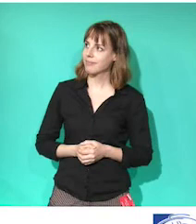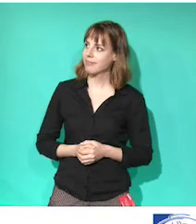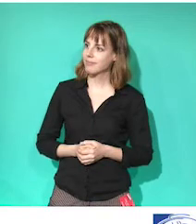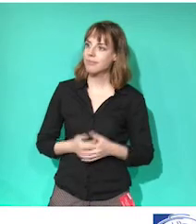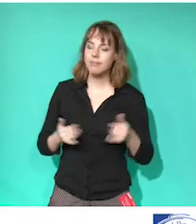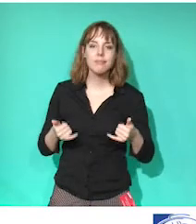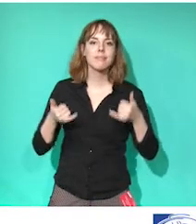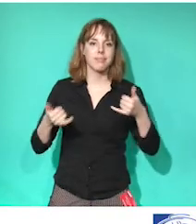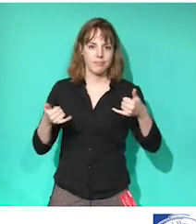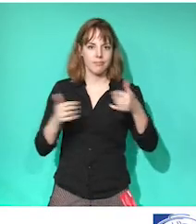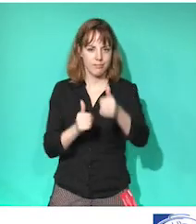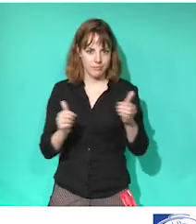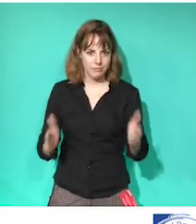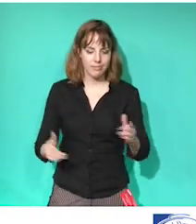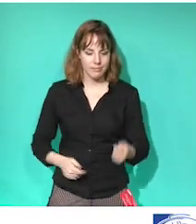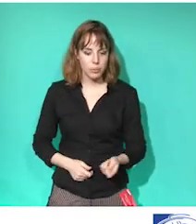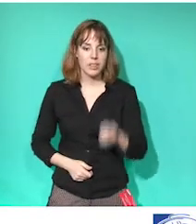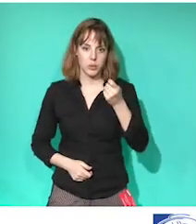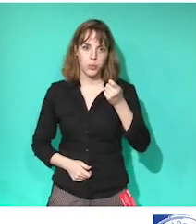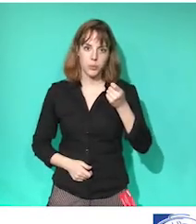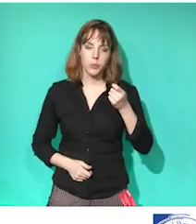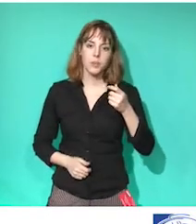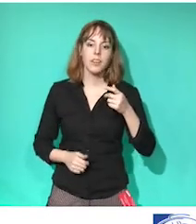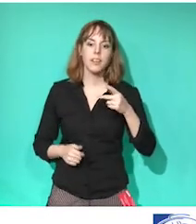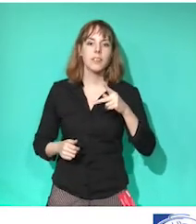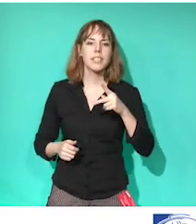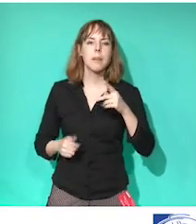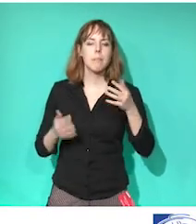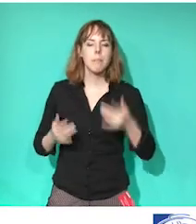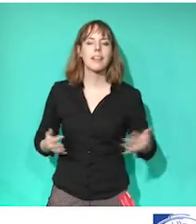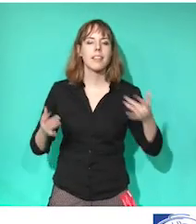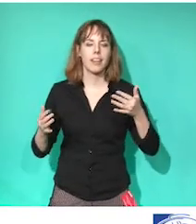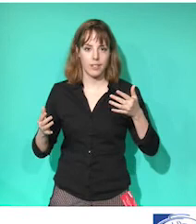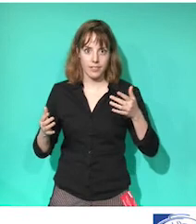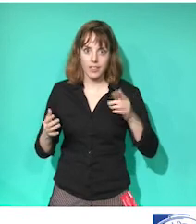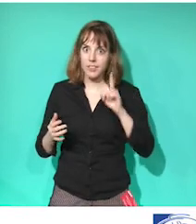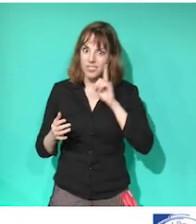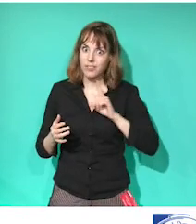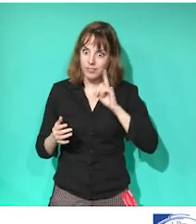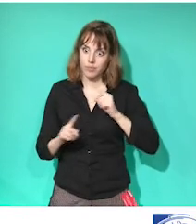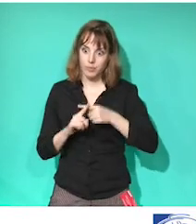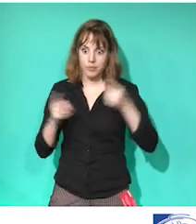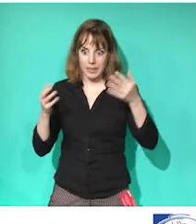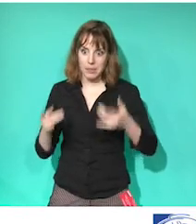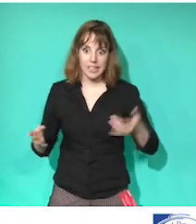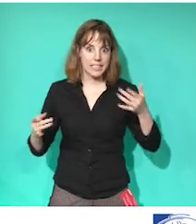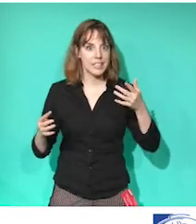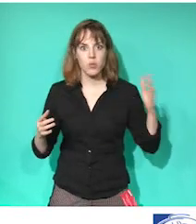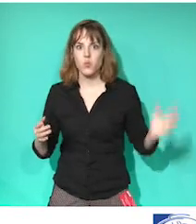Prix de la catégorie éducation, filles et maths, une équation lumineuse de femmes et mathématiques, Véronique